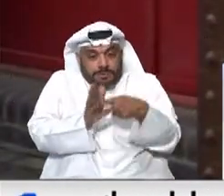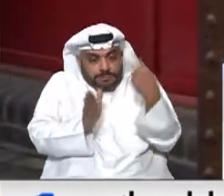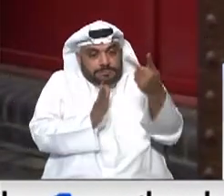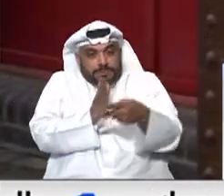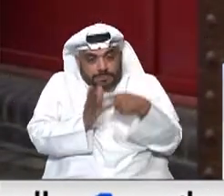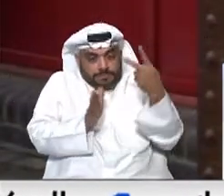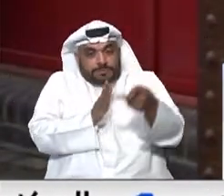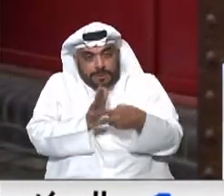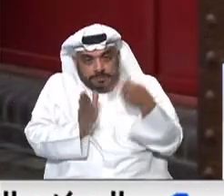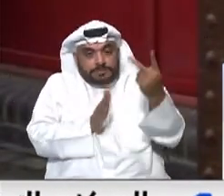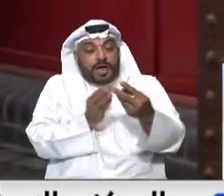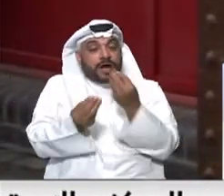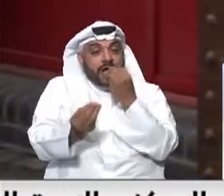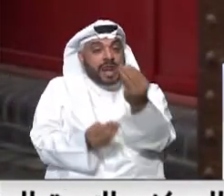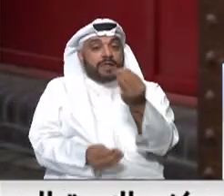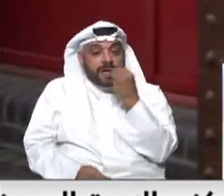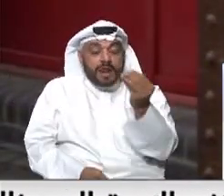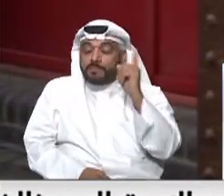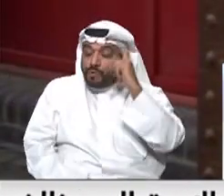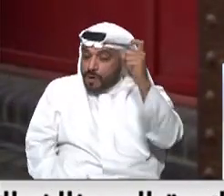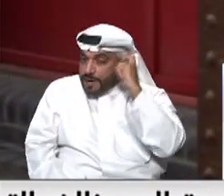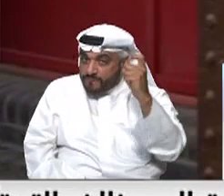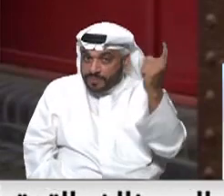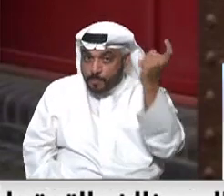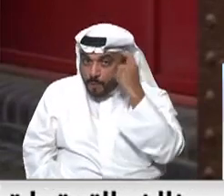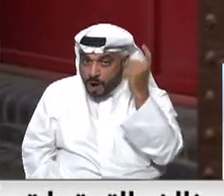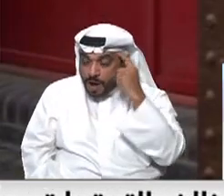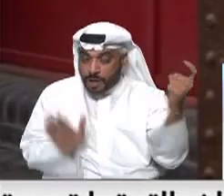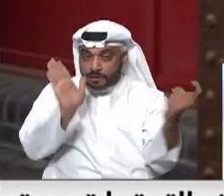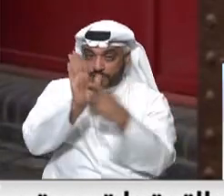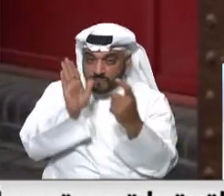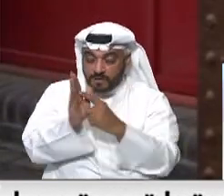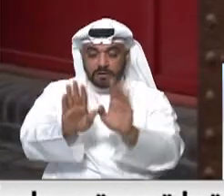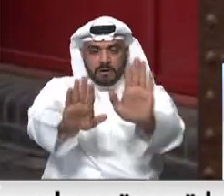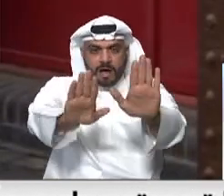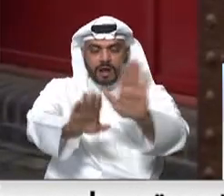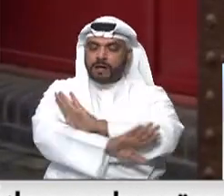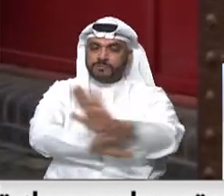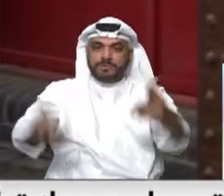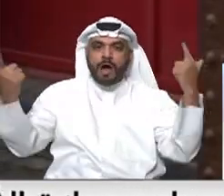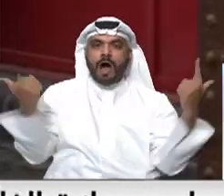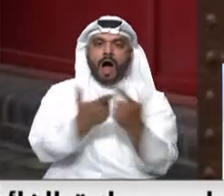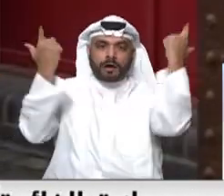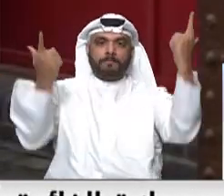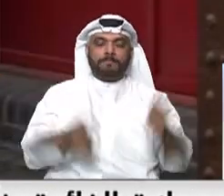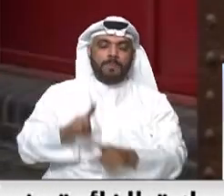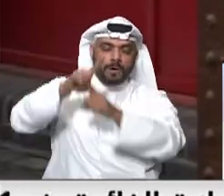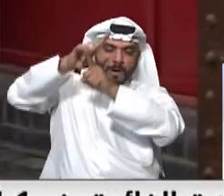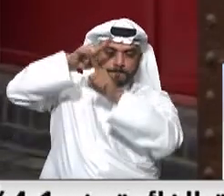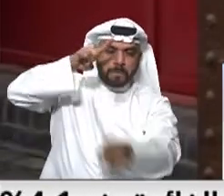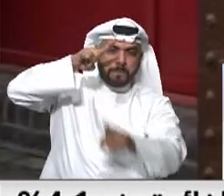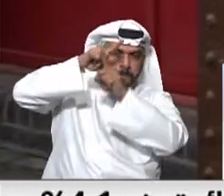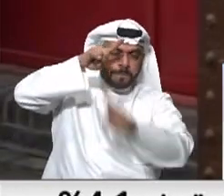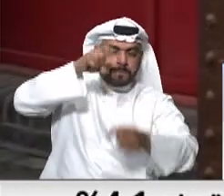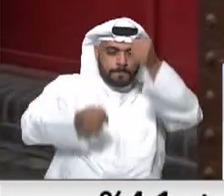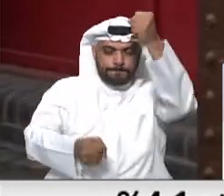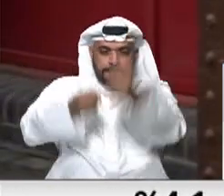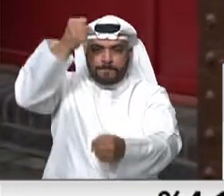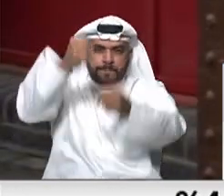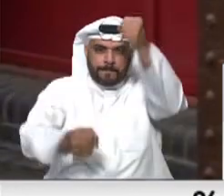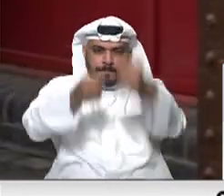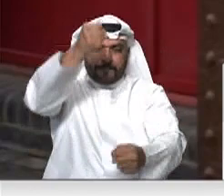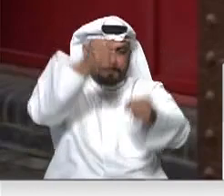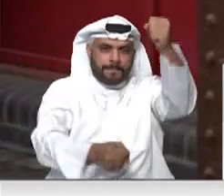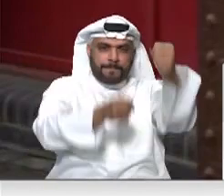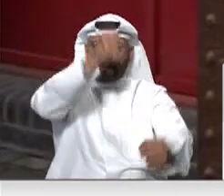ميجر ما تنساش كان وزير خارجية، فهي استمرارية للسياسة وكل العمل اللي هو نفذ اللي موجود، لأن